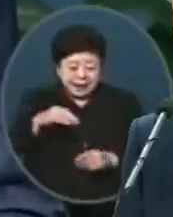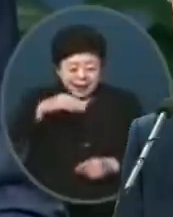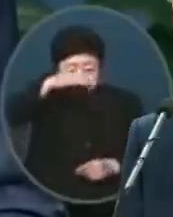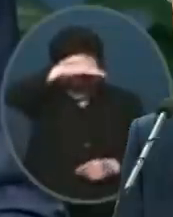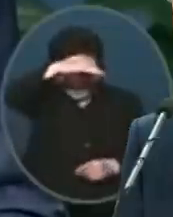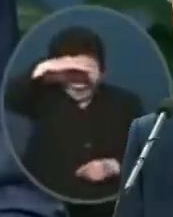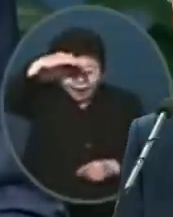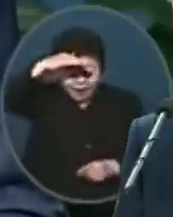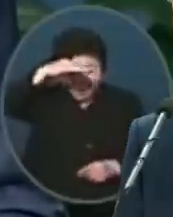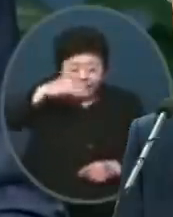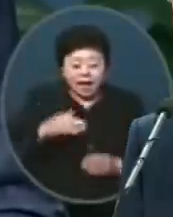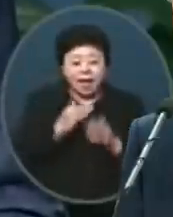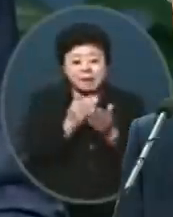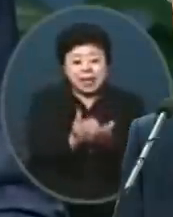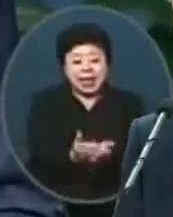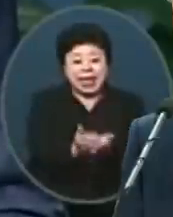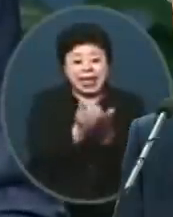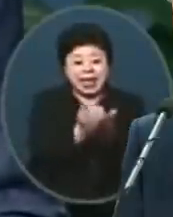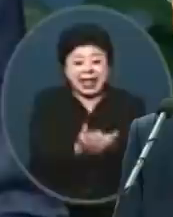배가